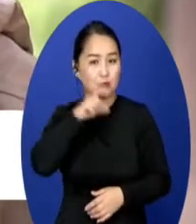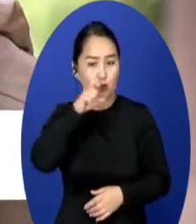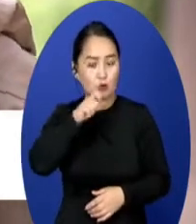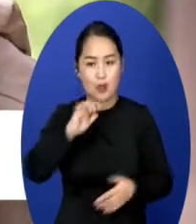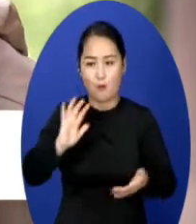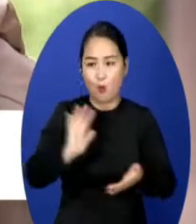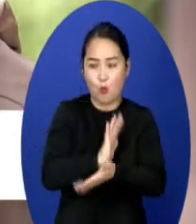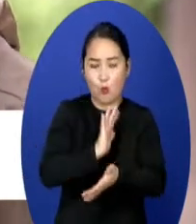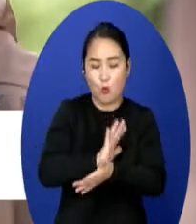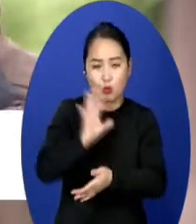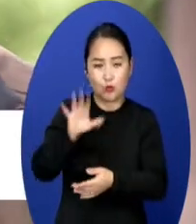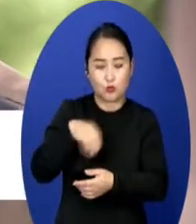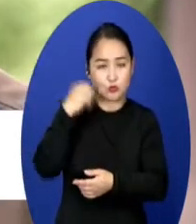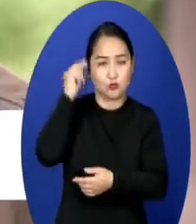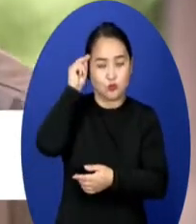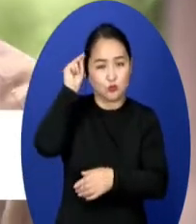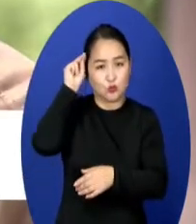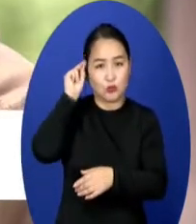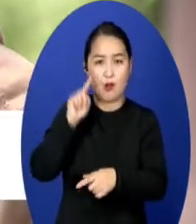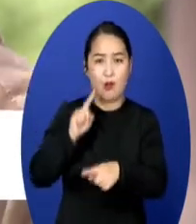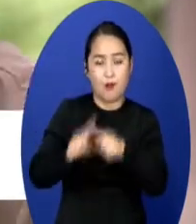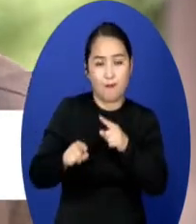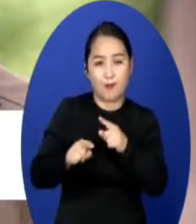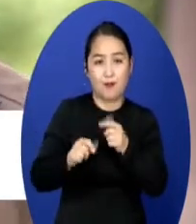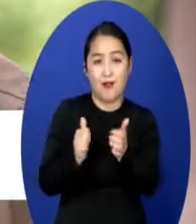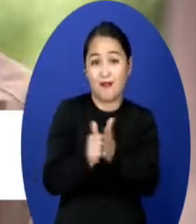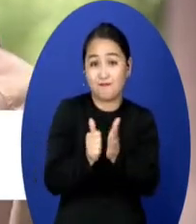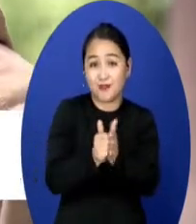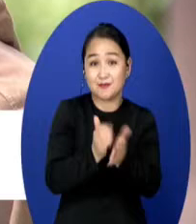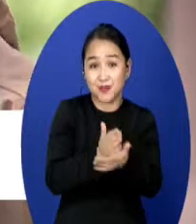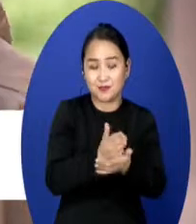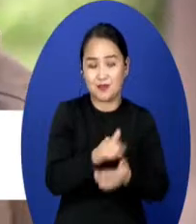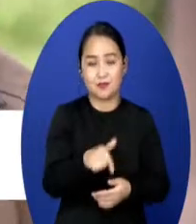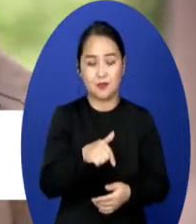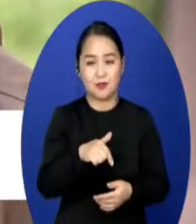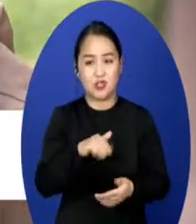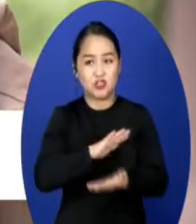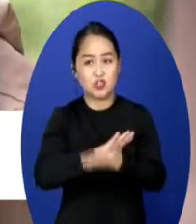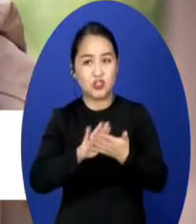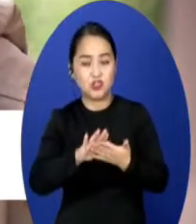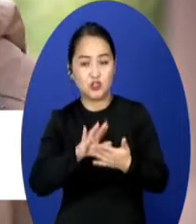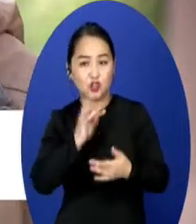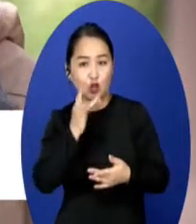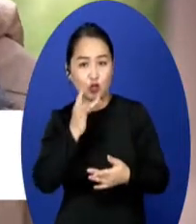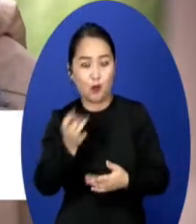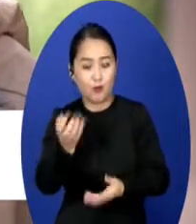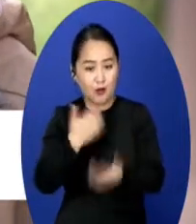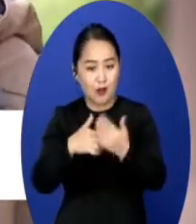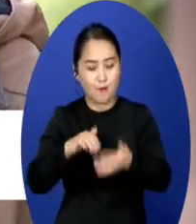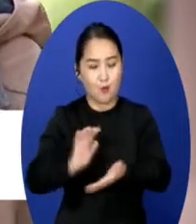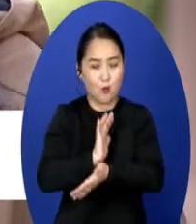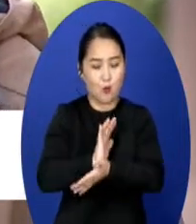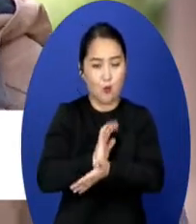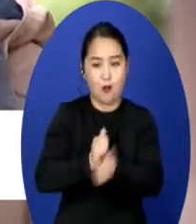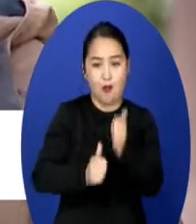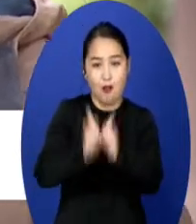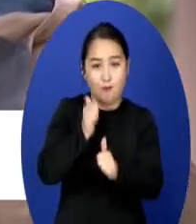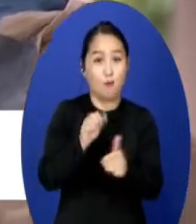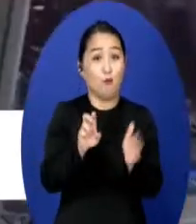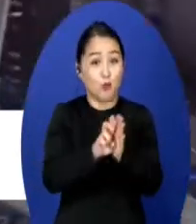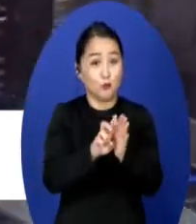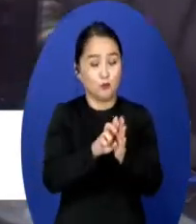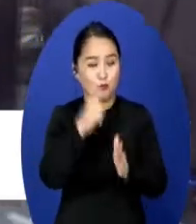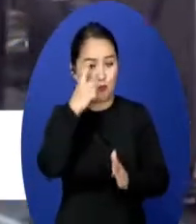юмыг хурд амархан сурдаг шинэ төрлийн тоглоом төрөл ороод ирэхэд бол тэргээр их олон улсад маш хурдан амжилт үзүүлэх боломжтой. Нэг юм сонир онцлог